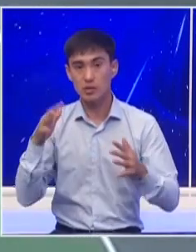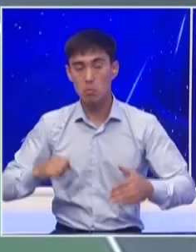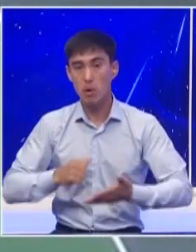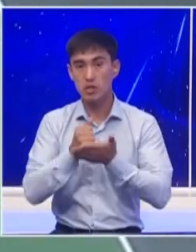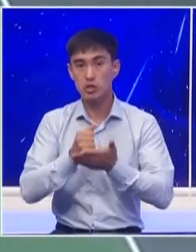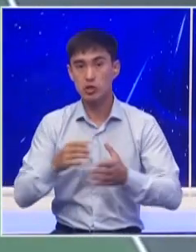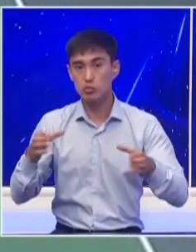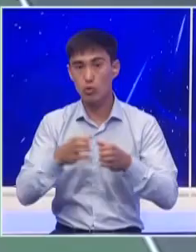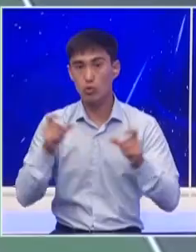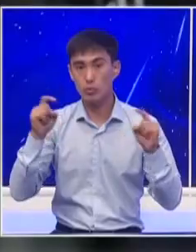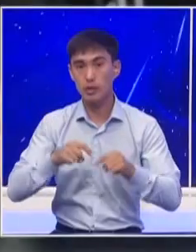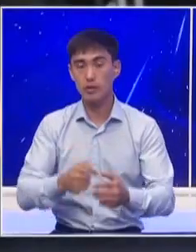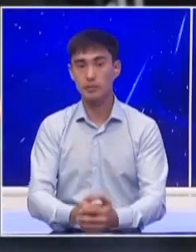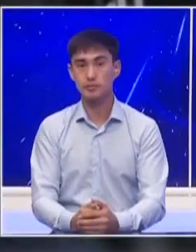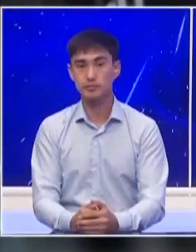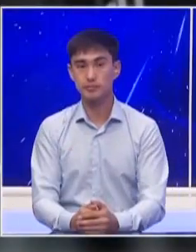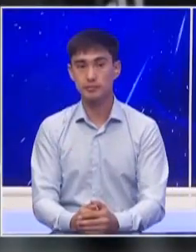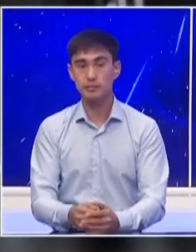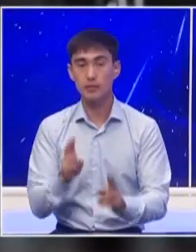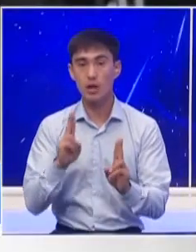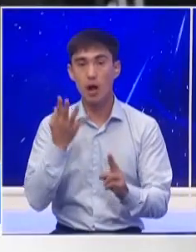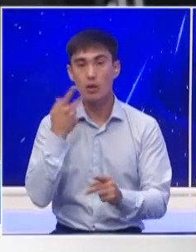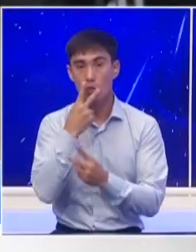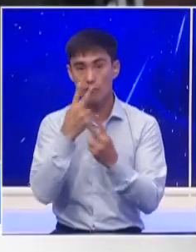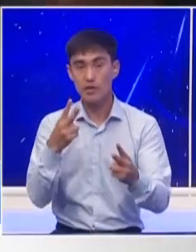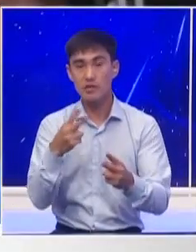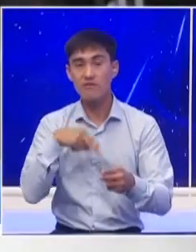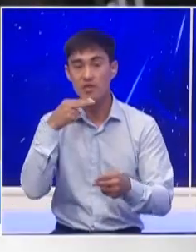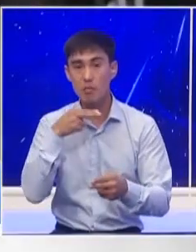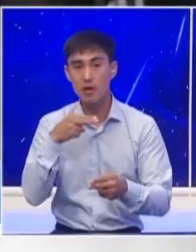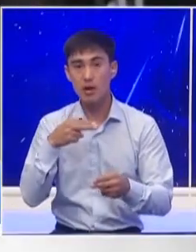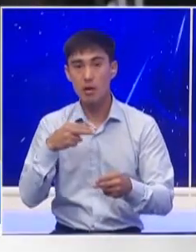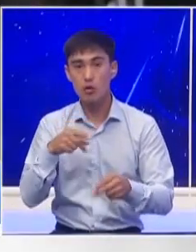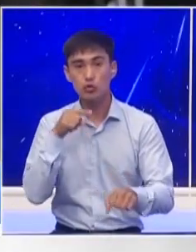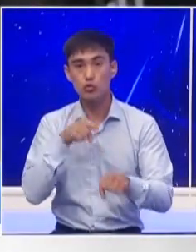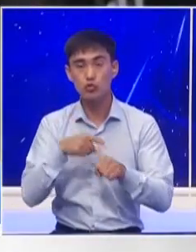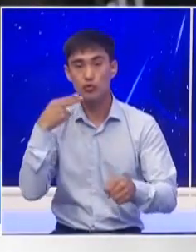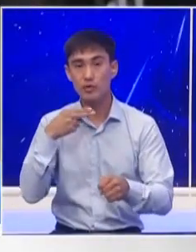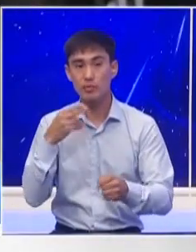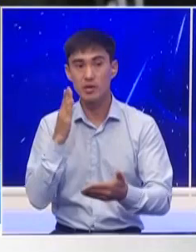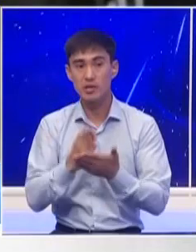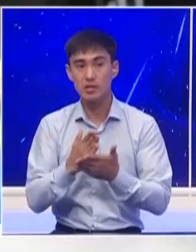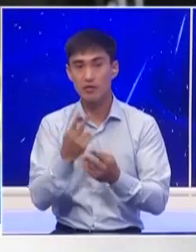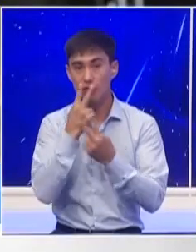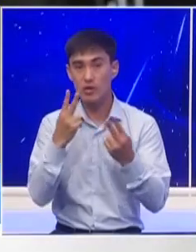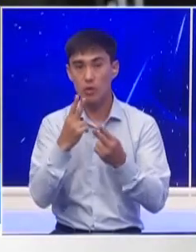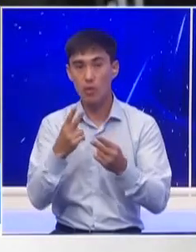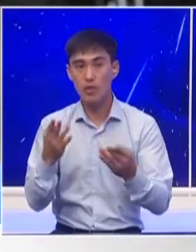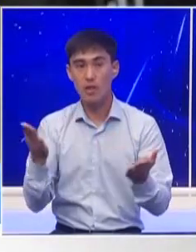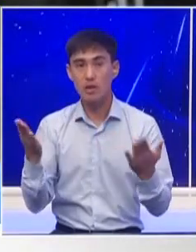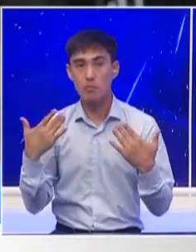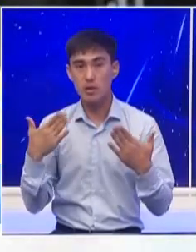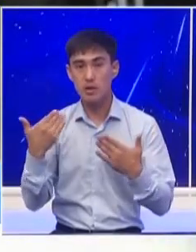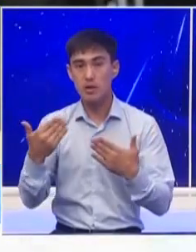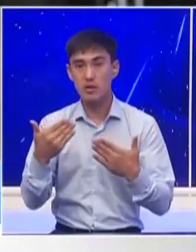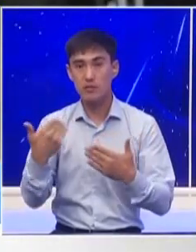поддержать сборную. Когда он видит это внимание, чувствует внимание, когда получается замечательный розыгрыш, вы видите, он апеллирует к трибуне